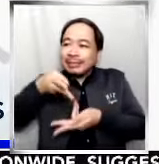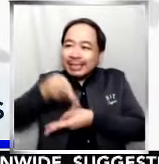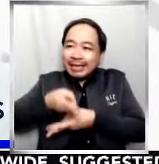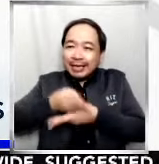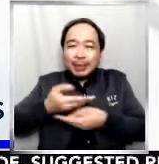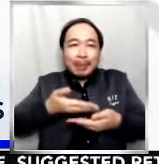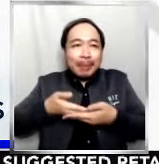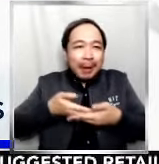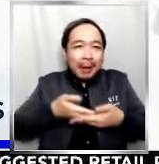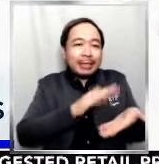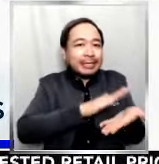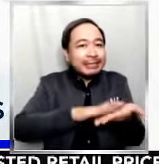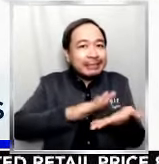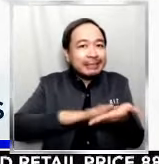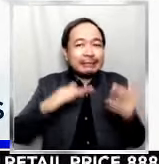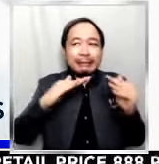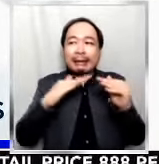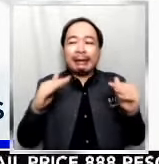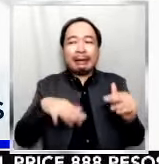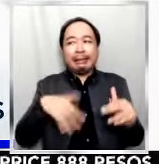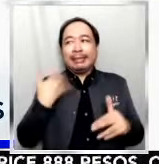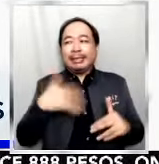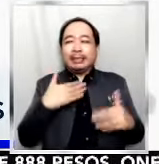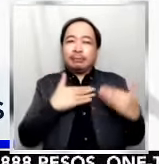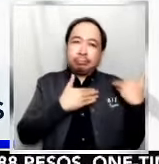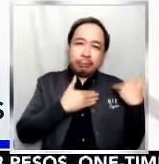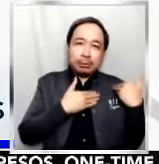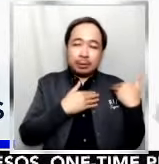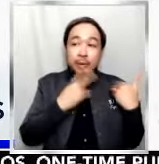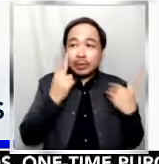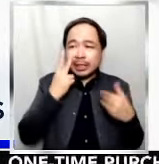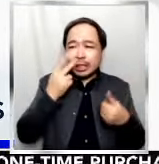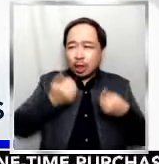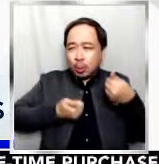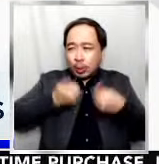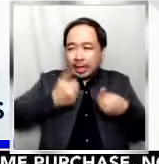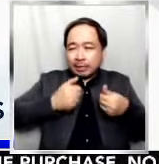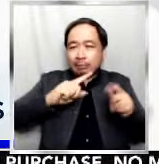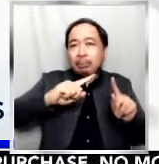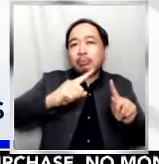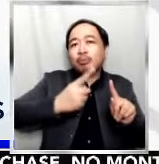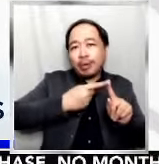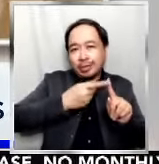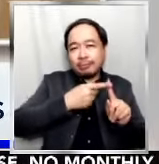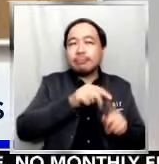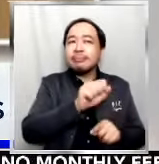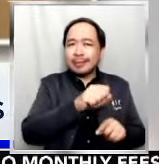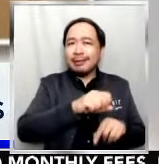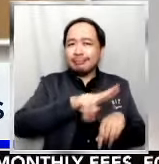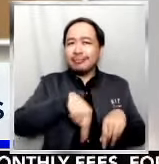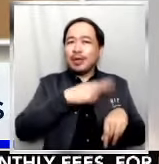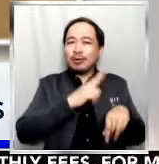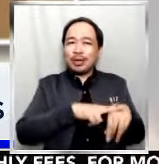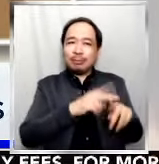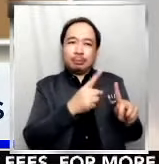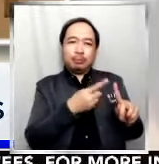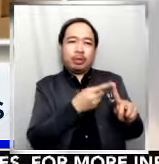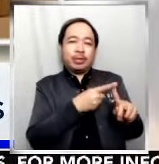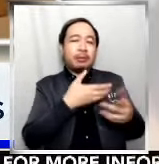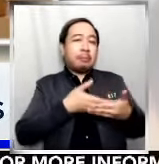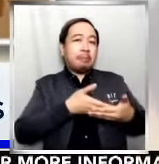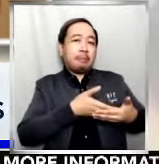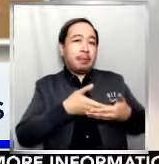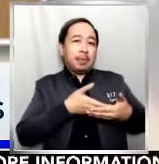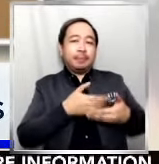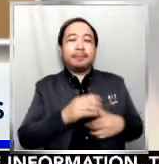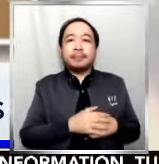dun mo makikita what should I prioritize, diba? Siyempre priority natin yung baby talaga. Isang malaking treat daw para